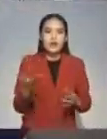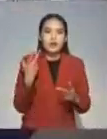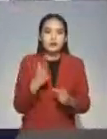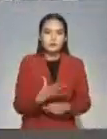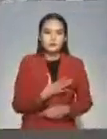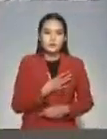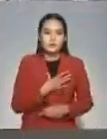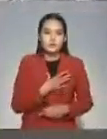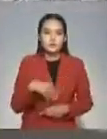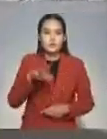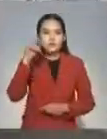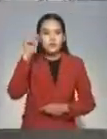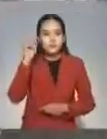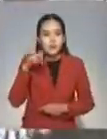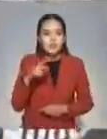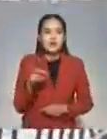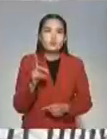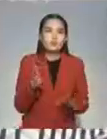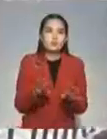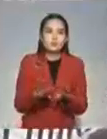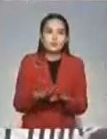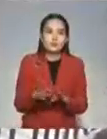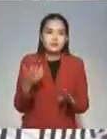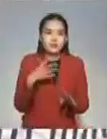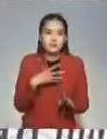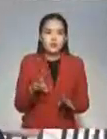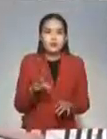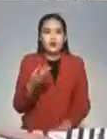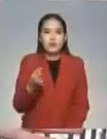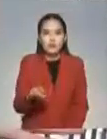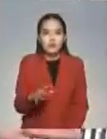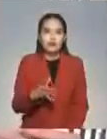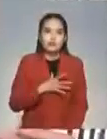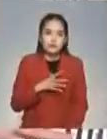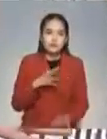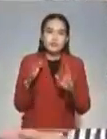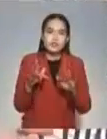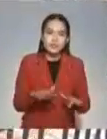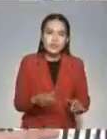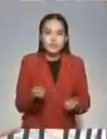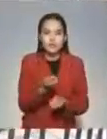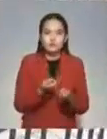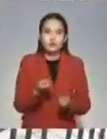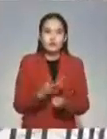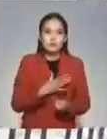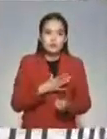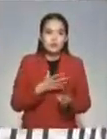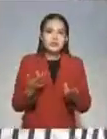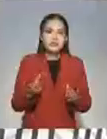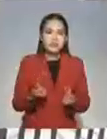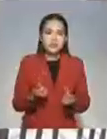это же надо такое никогда такого не было еще в моей бывали снег легкий ну без мороза это что